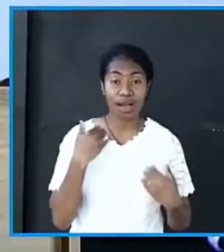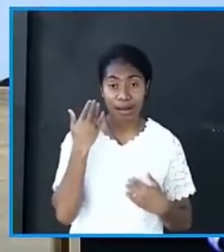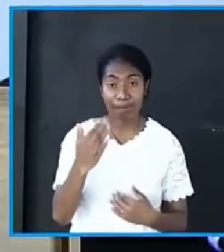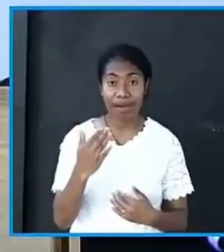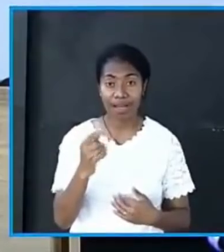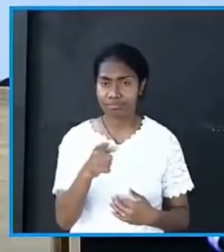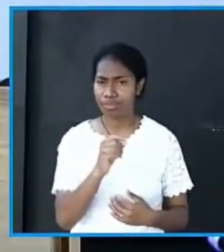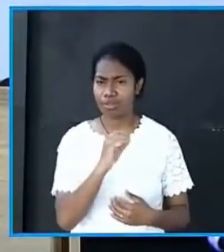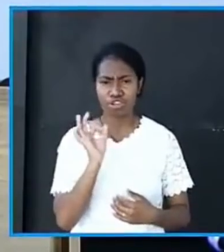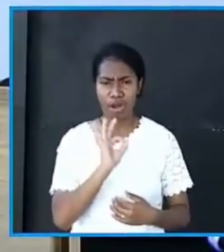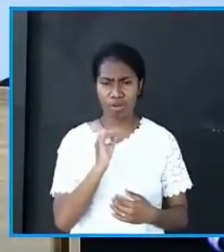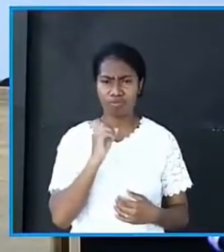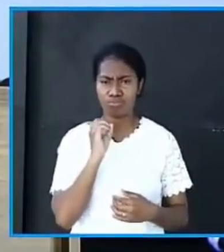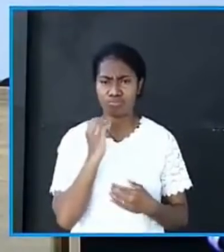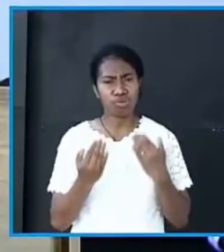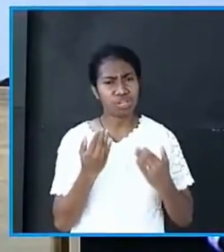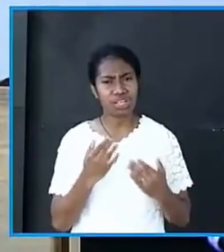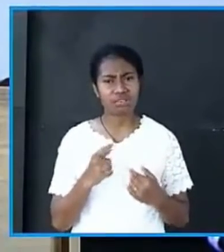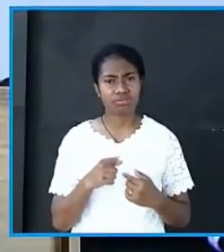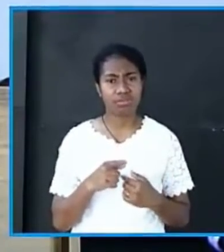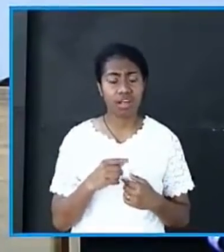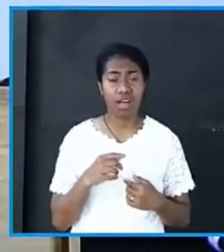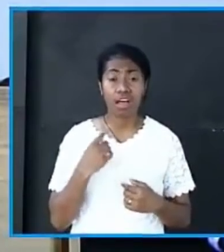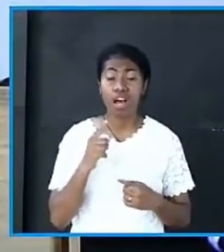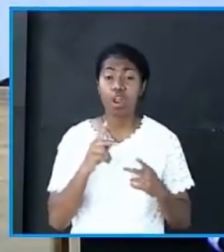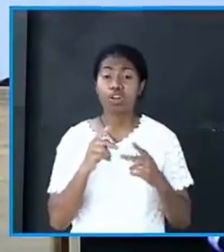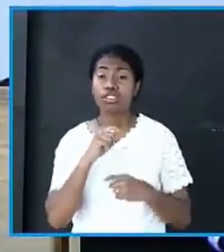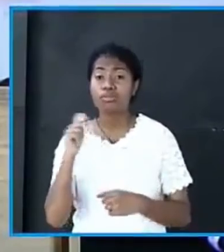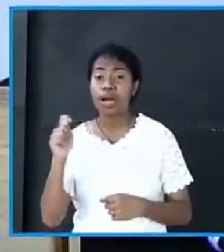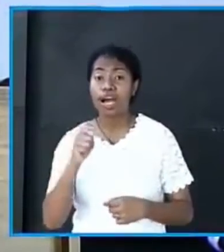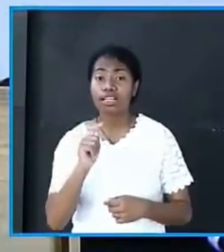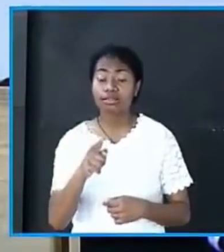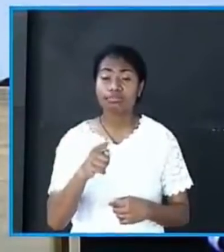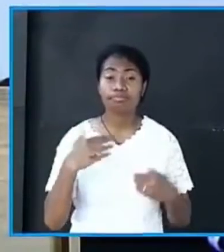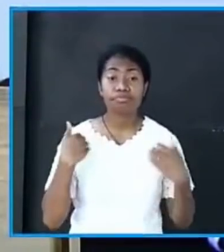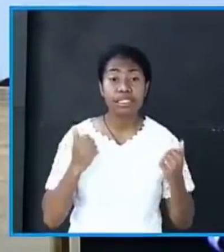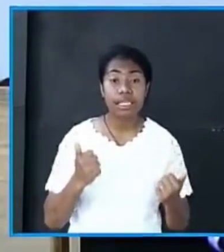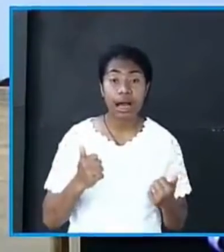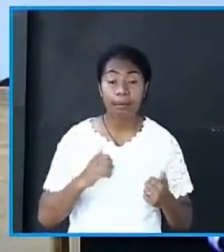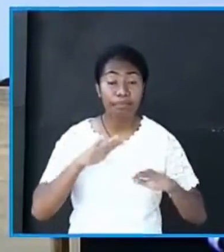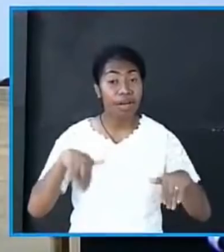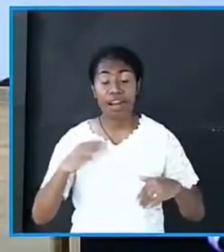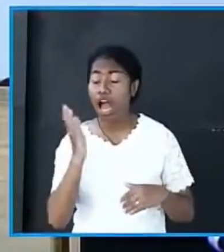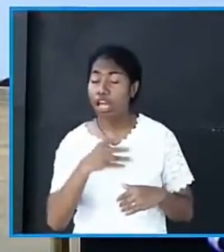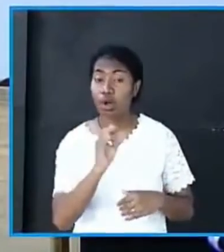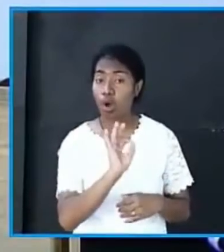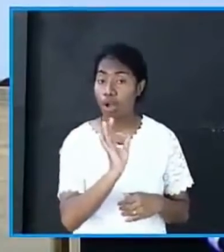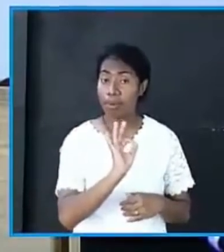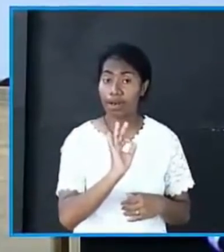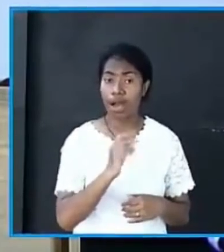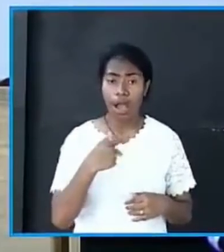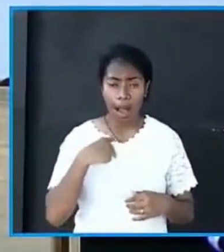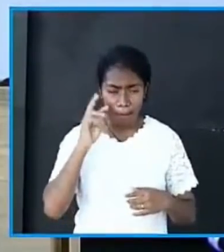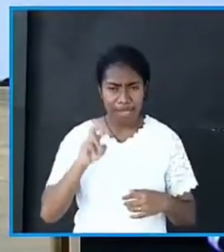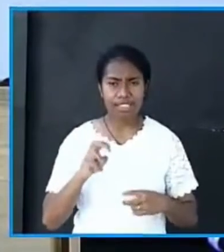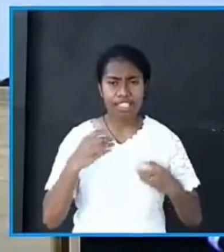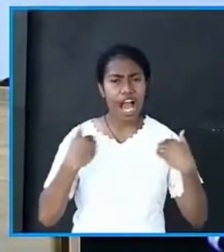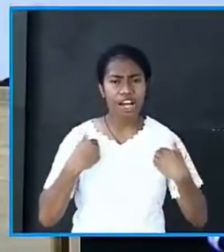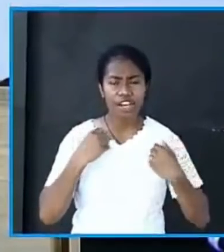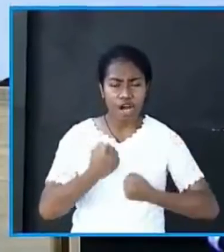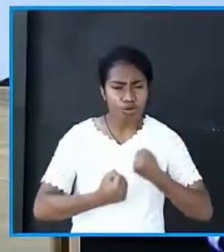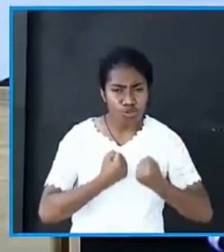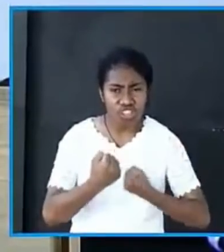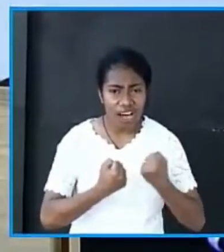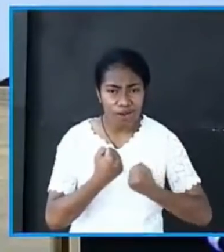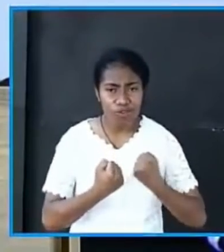tidak akan saudara bisa berenang tidak berangkat pokoknya ini terus tak dapat kayu dapat orang phlegmatis udah sama-sama turun ke